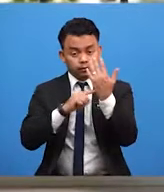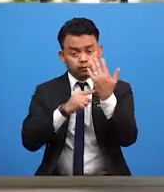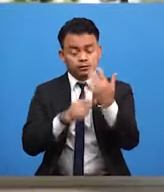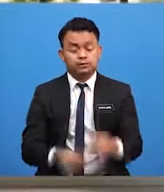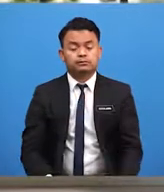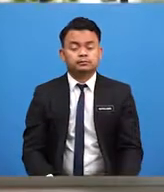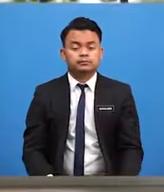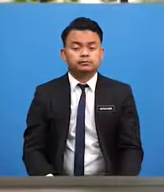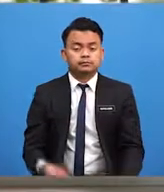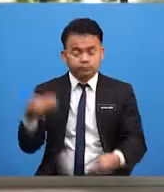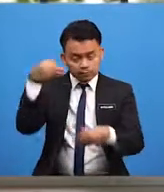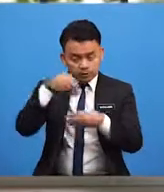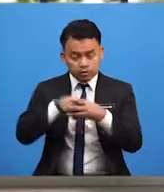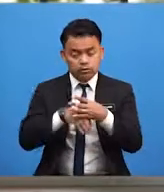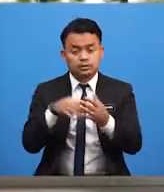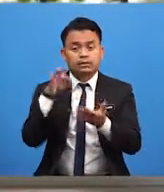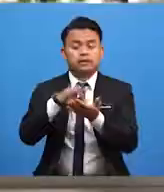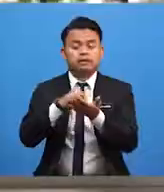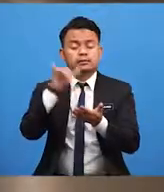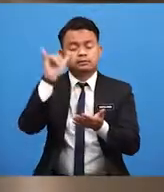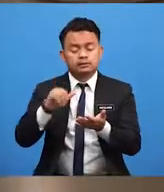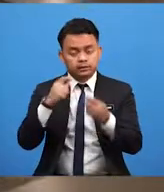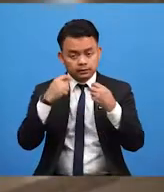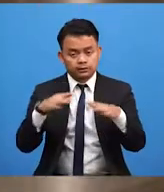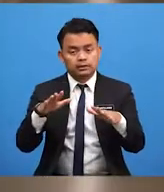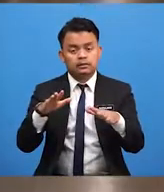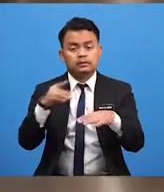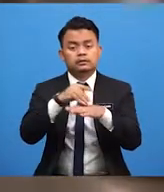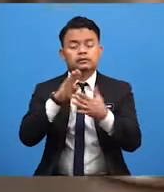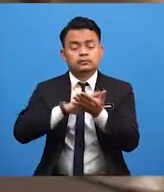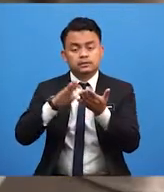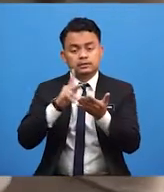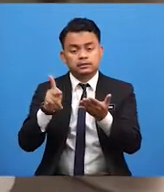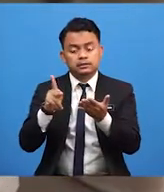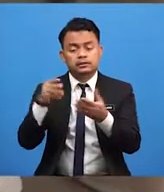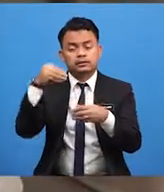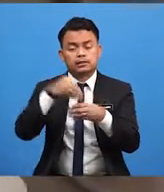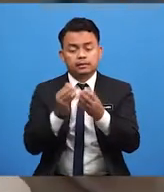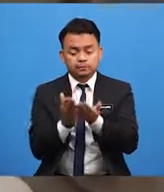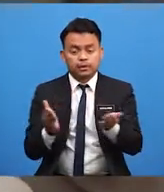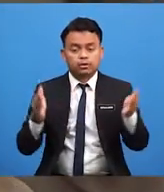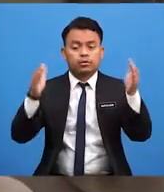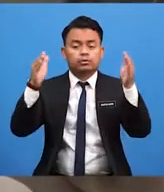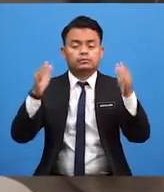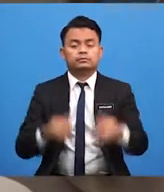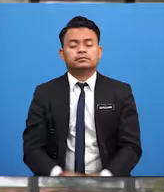Mula-mula, masukkan ayam yang telah dibersihkan ke dalam periuk stok.